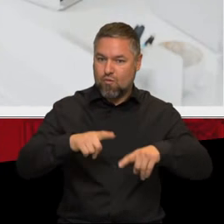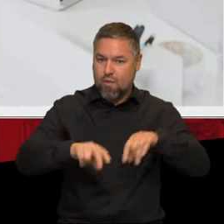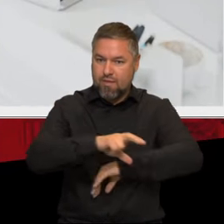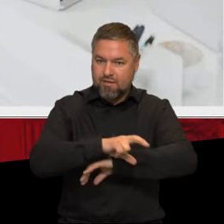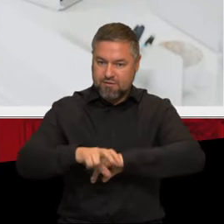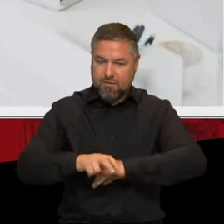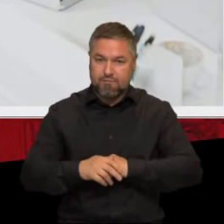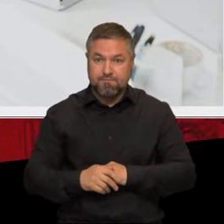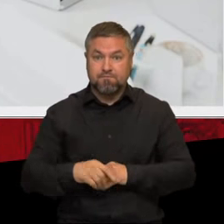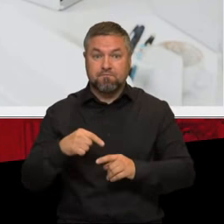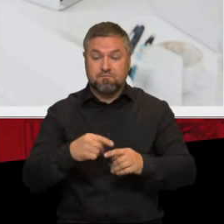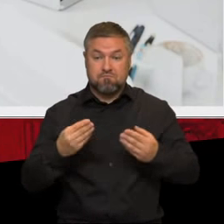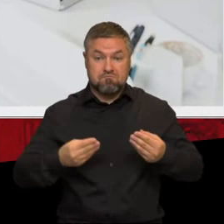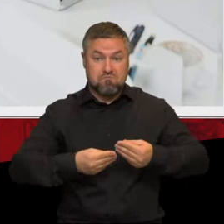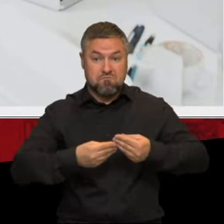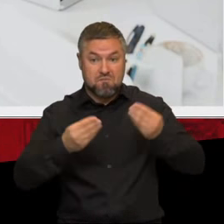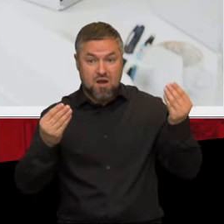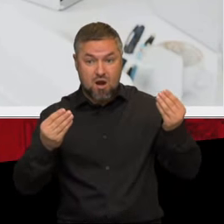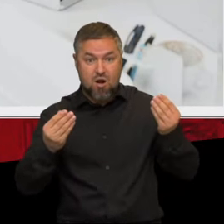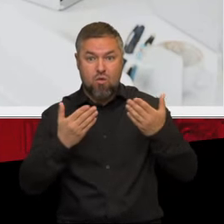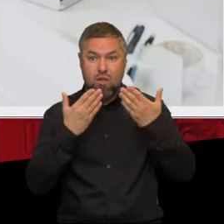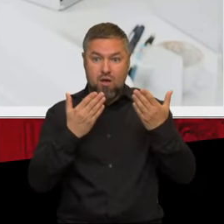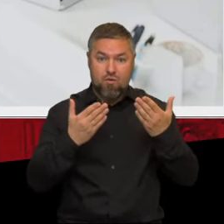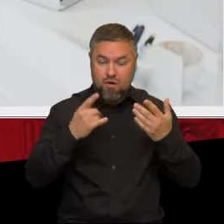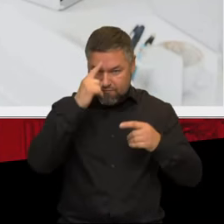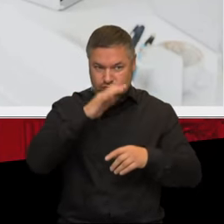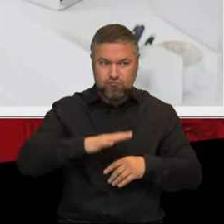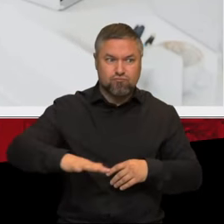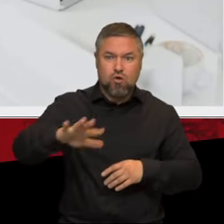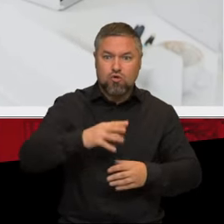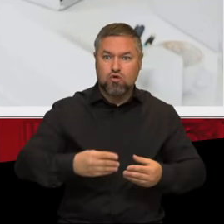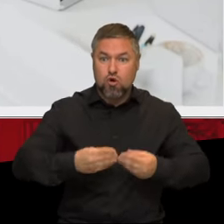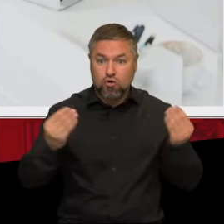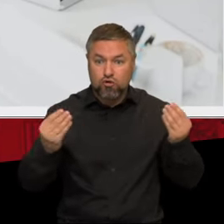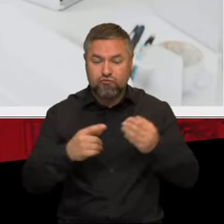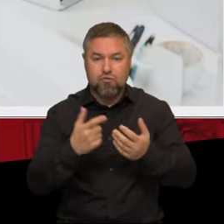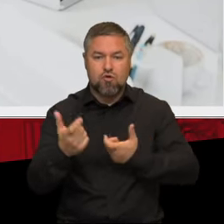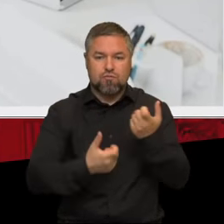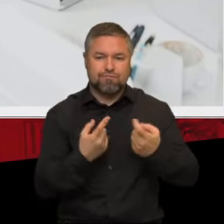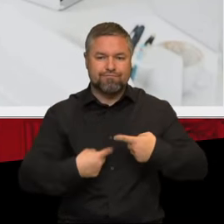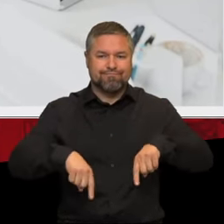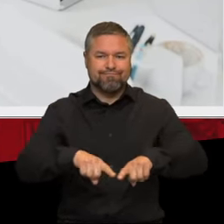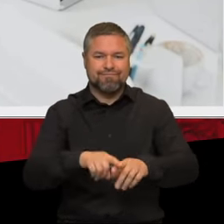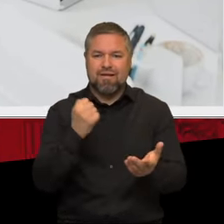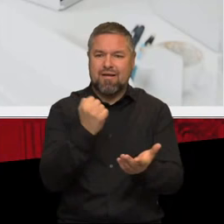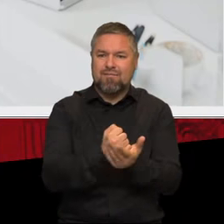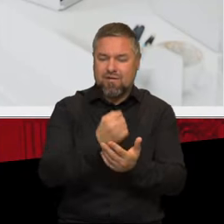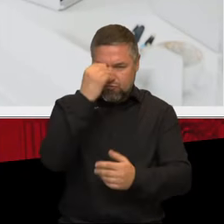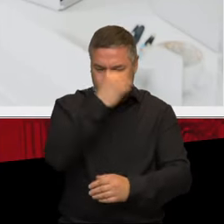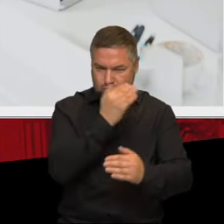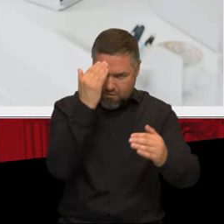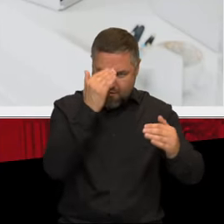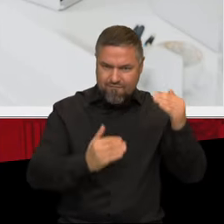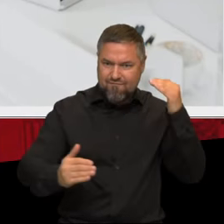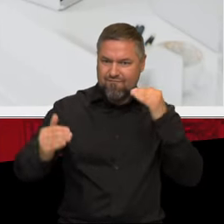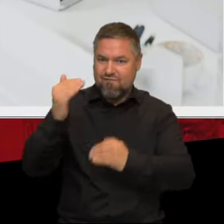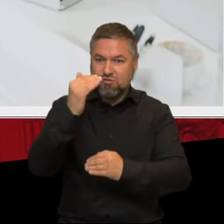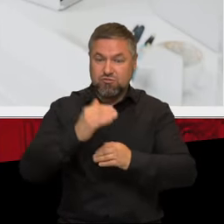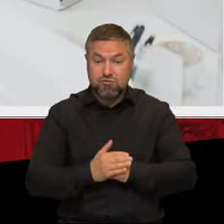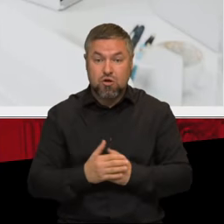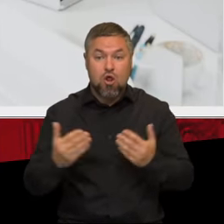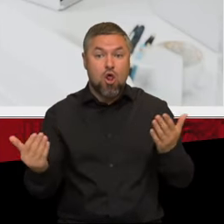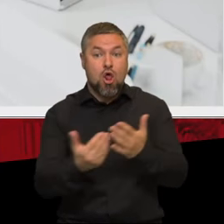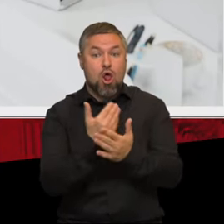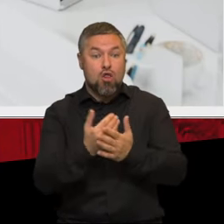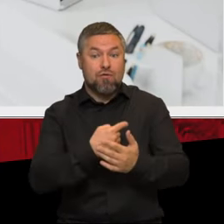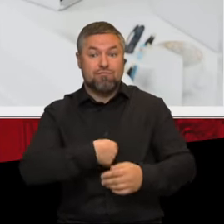Dostrzegając istotną rolę nauki w rozwoju społeczeństw, realizujemy założenia wynikające z ustawy Prawo o szkolnictwie wyższym i nauce.